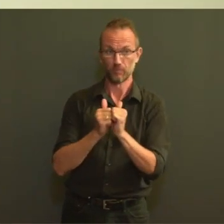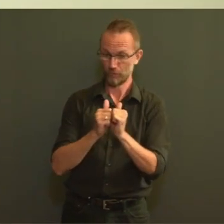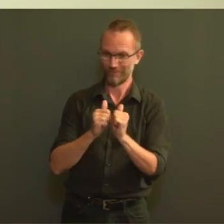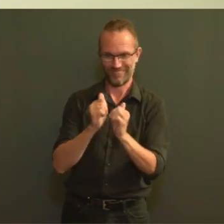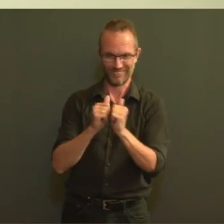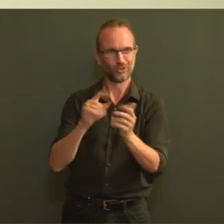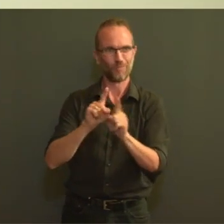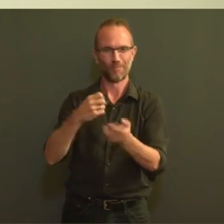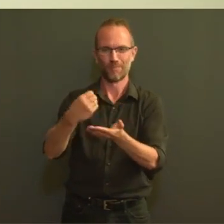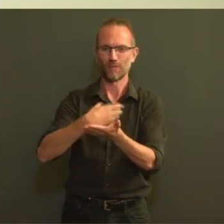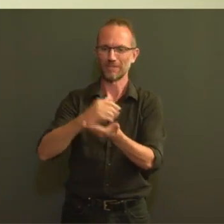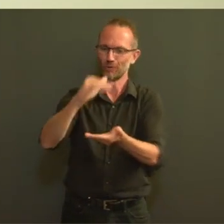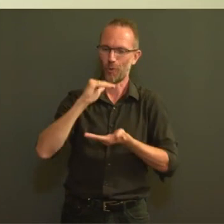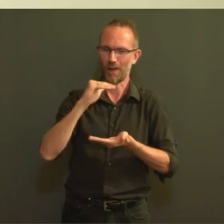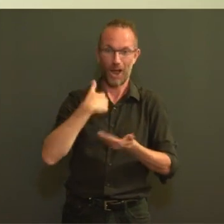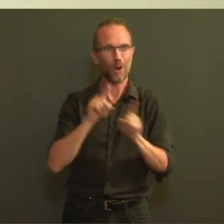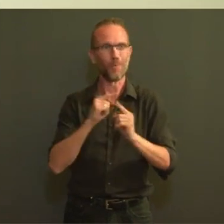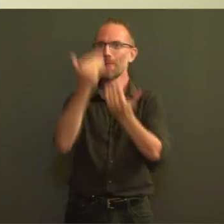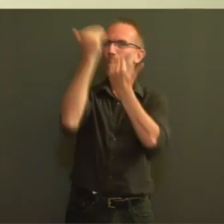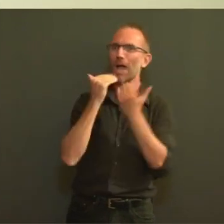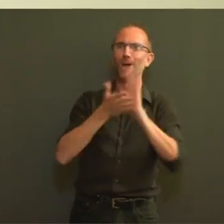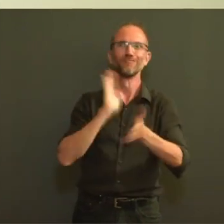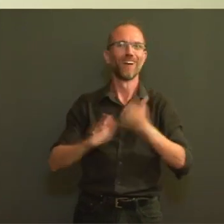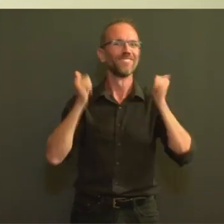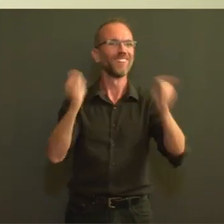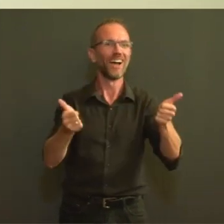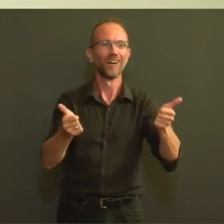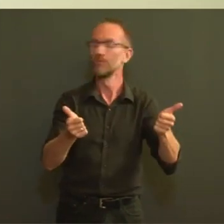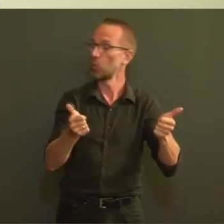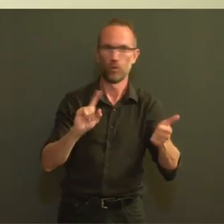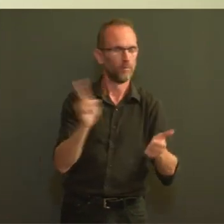ni ne vous guérit et ne remplace en aucun cas la quarantaine. Je vous remercie.